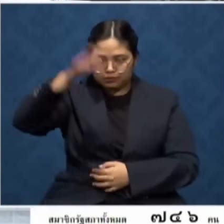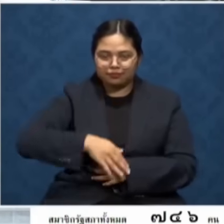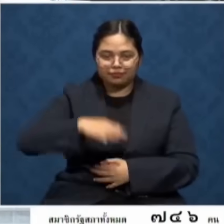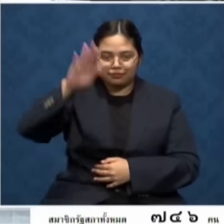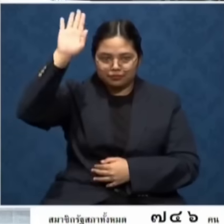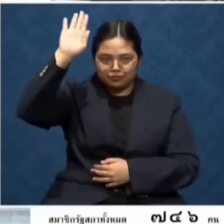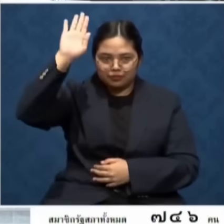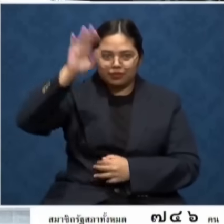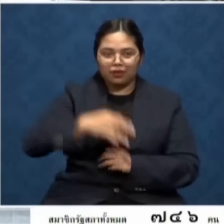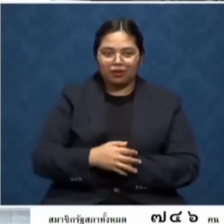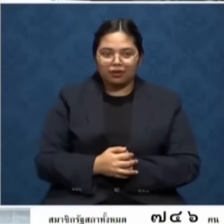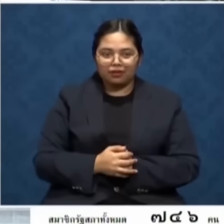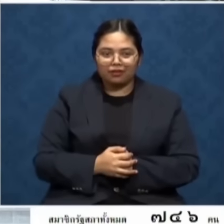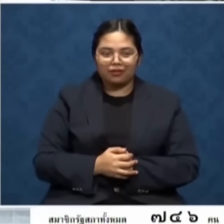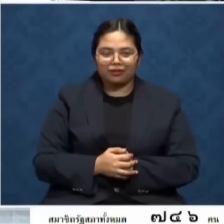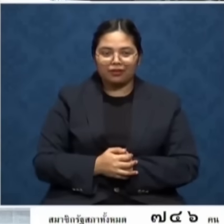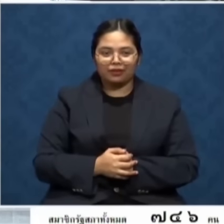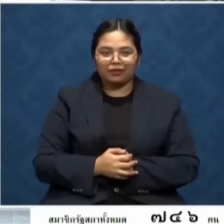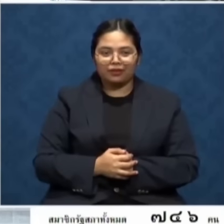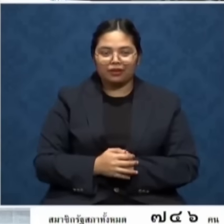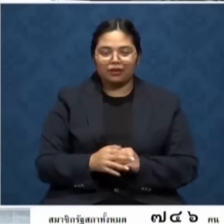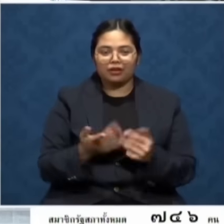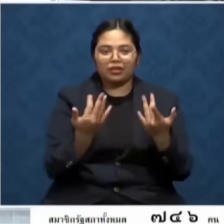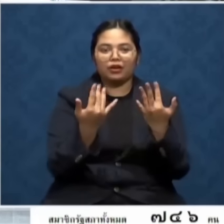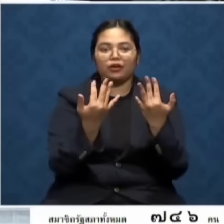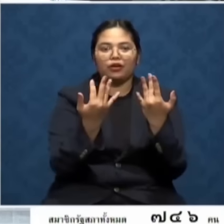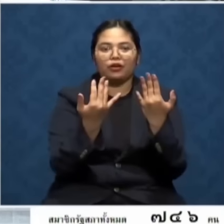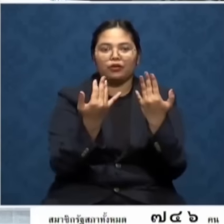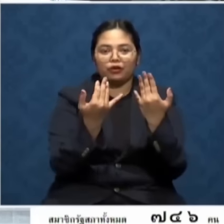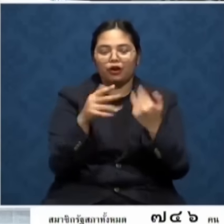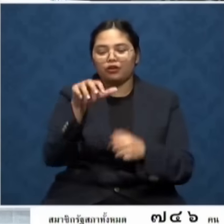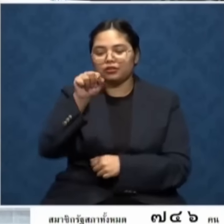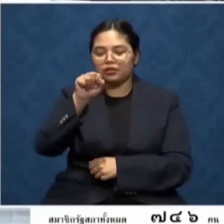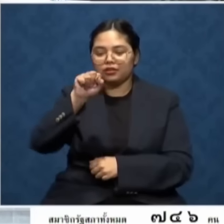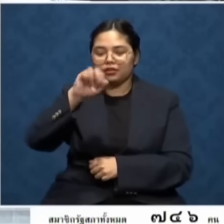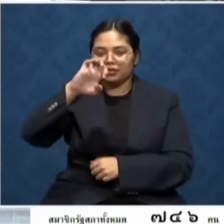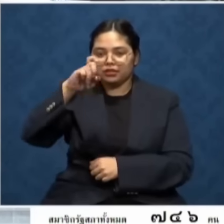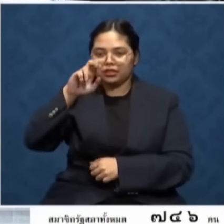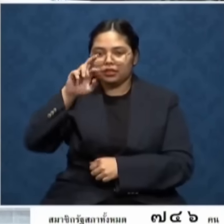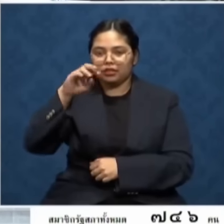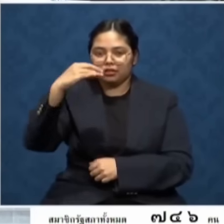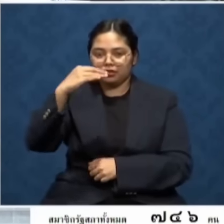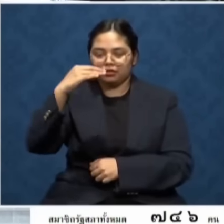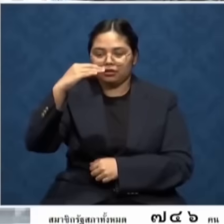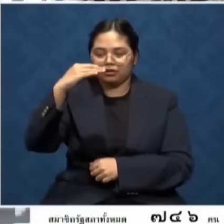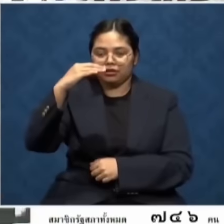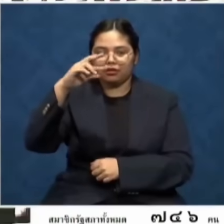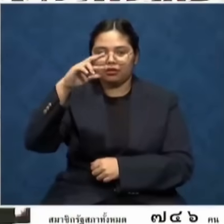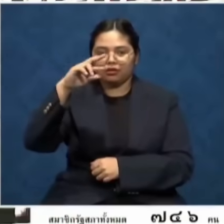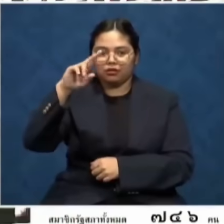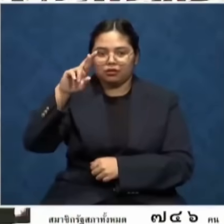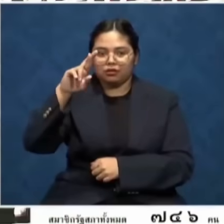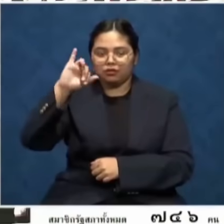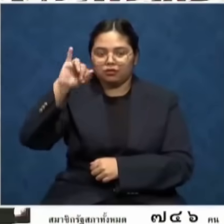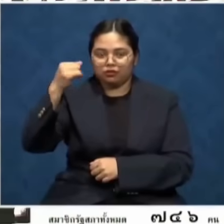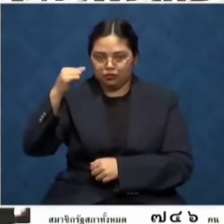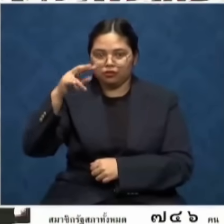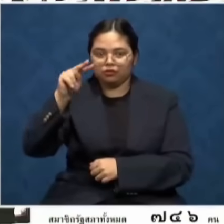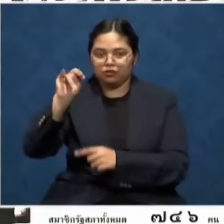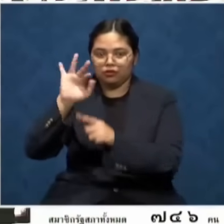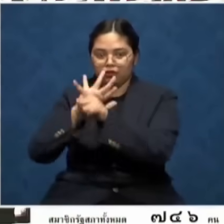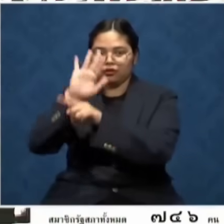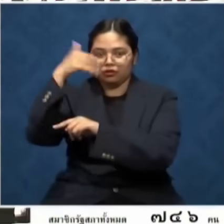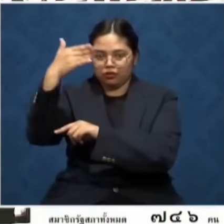แล้วเดี๋ยวค่อยท่านวิโรจน์นะครับท่านสีโรจน์ครับอยู่ป่ะครับ